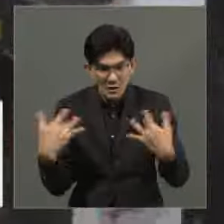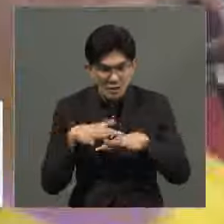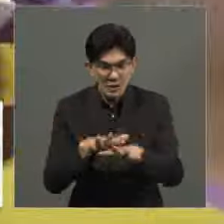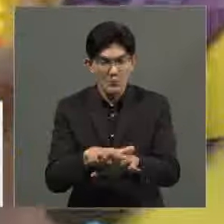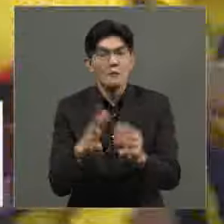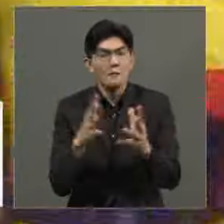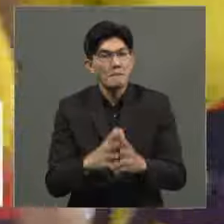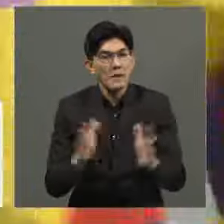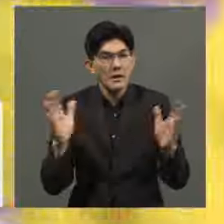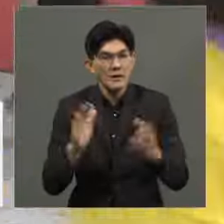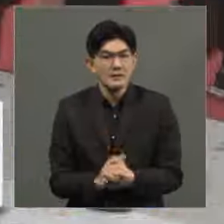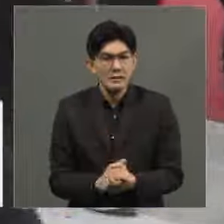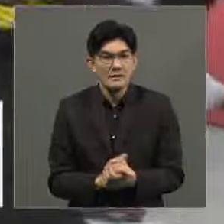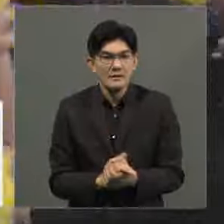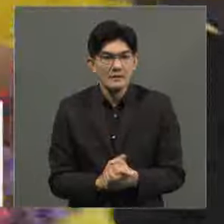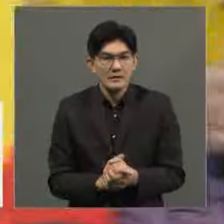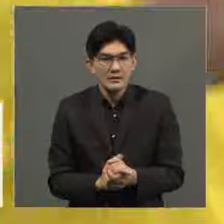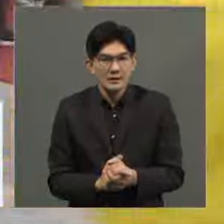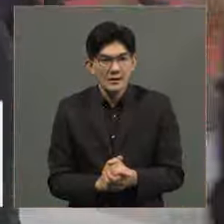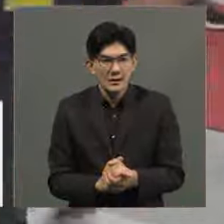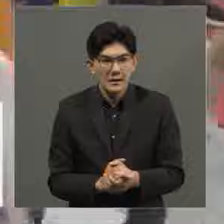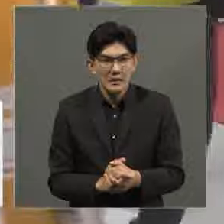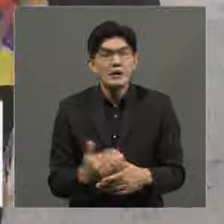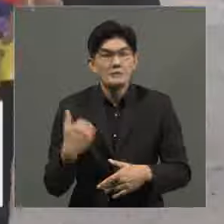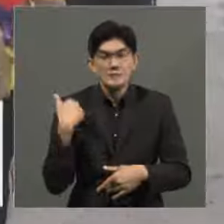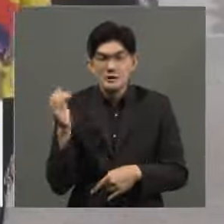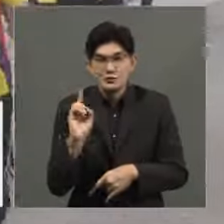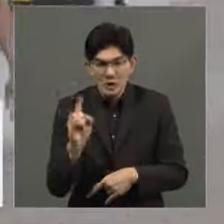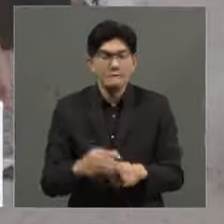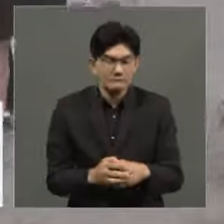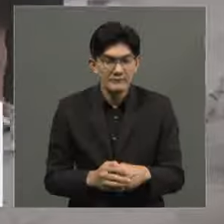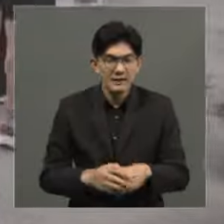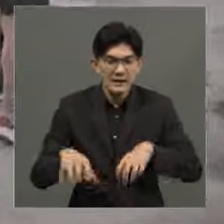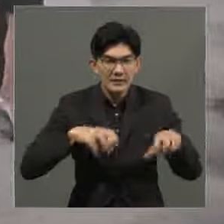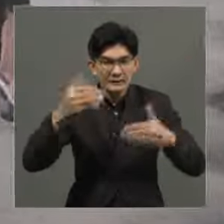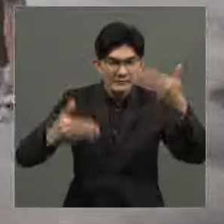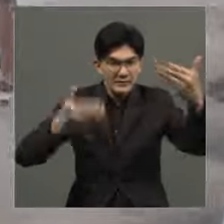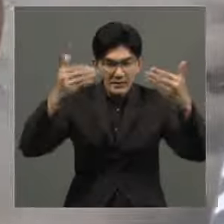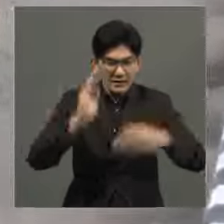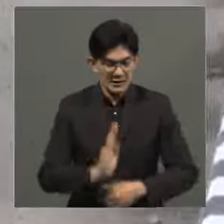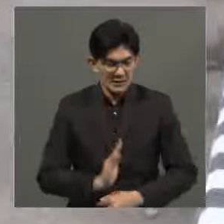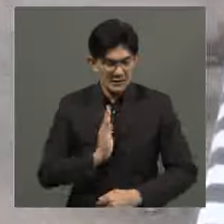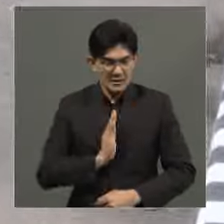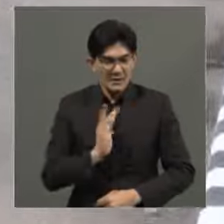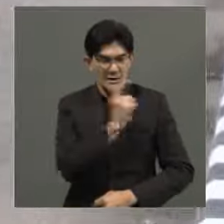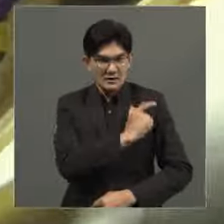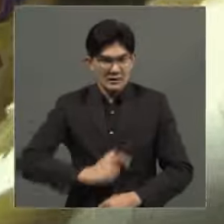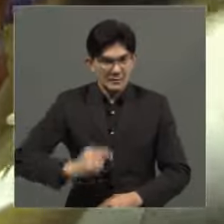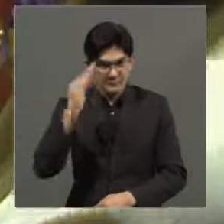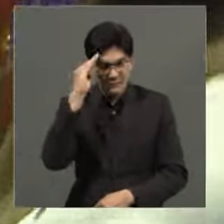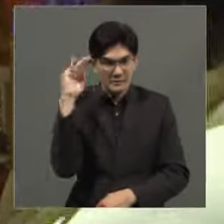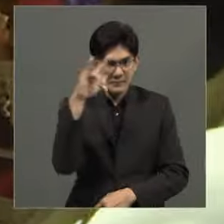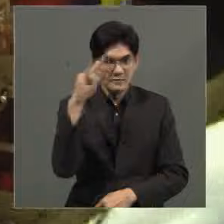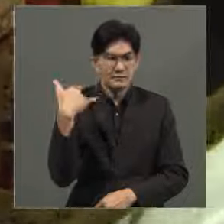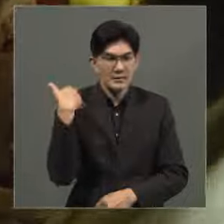กิจกรรมจำนวนมากนอกจากกิจกรรมเดินวิ่งปั่นแล้วครับภายในงานยังมีการจัดเทศกาลเฉลิมพระเกียรติพระบาทสมเด็จพระเจ้าอยู่หัว